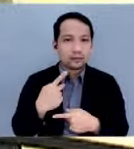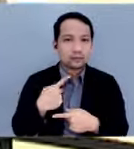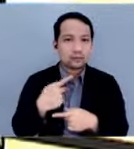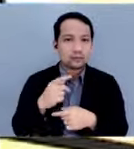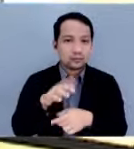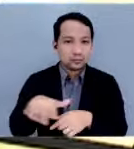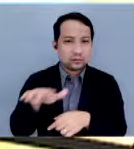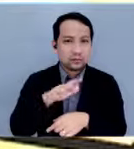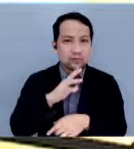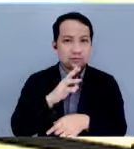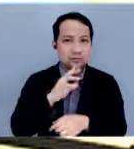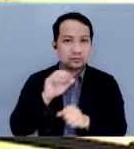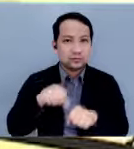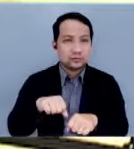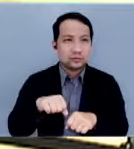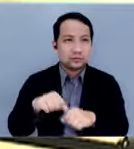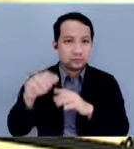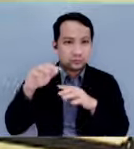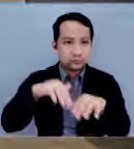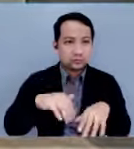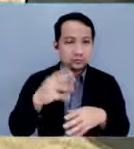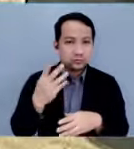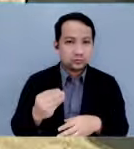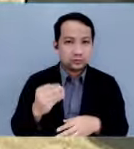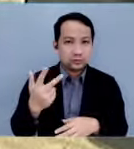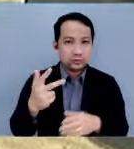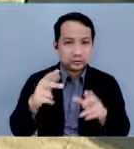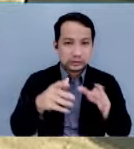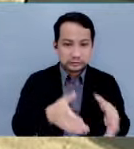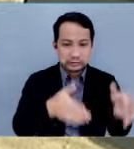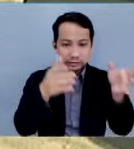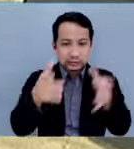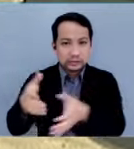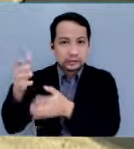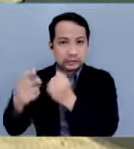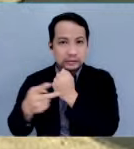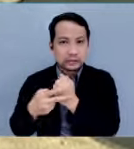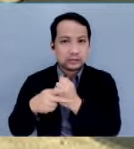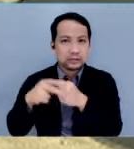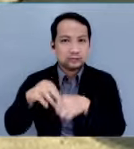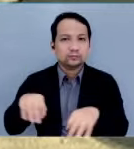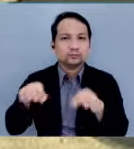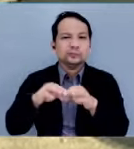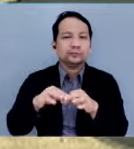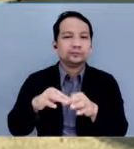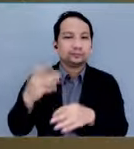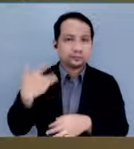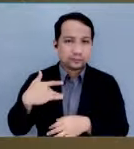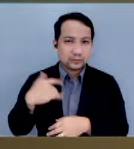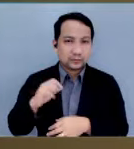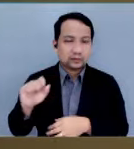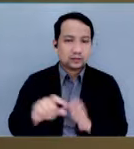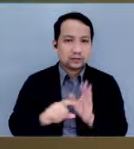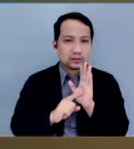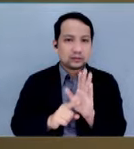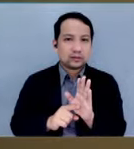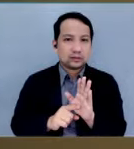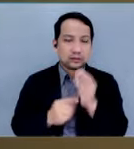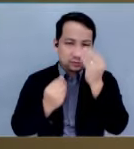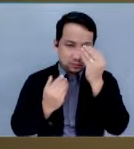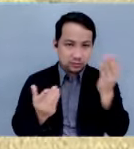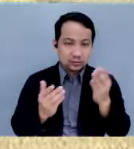water. Then pupunta po siya dito sa tatlong tangke. Isa yan sa mga diskarteng ibinida sa exhibit para sa selebrasyon